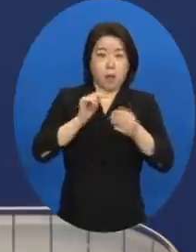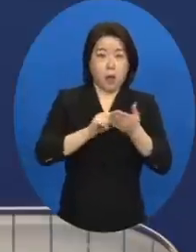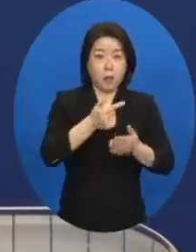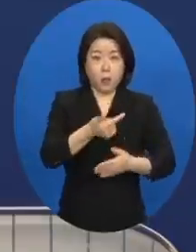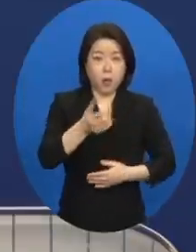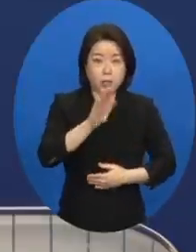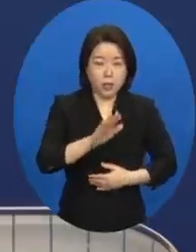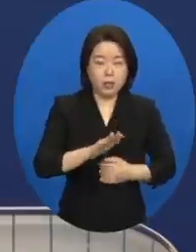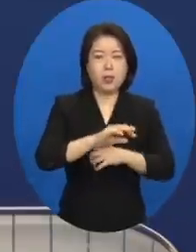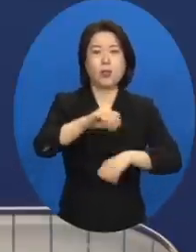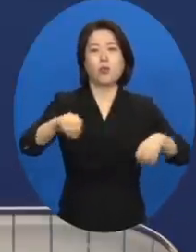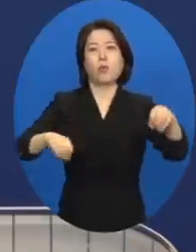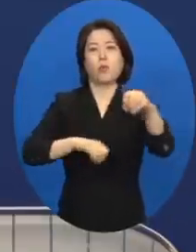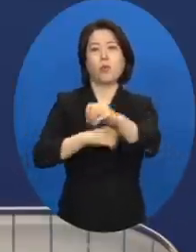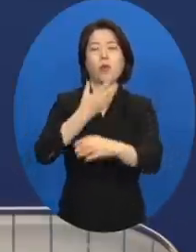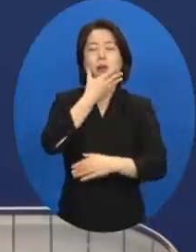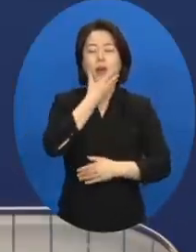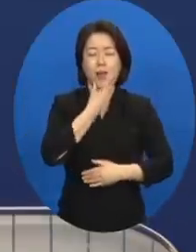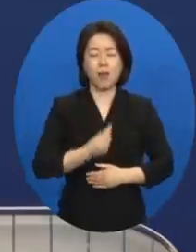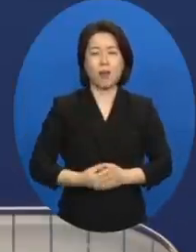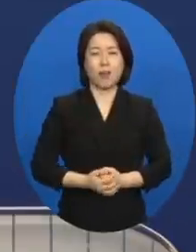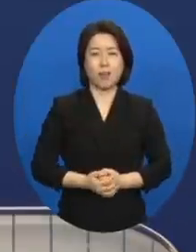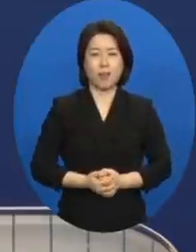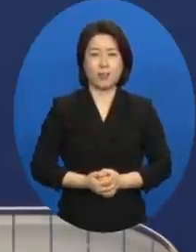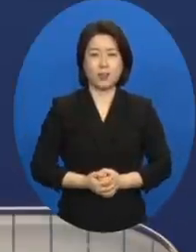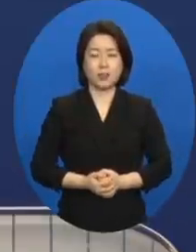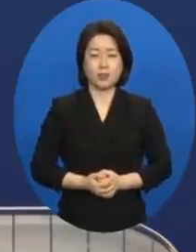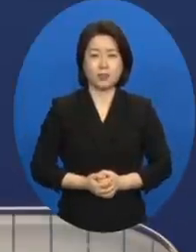오히려 행복하더라.